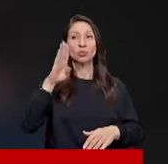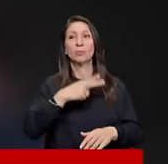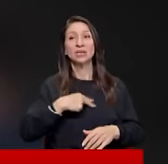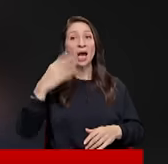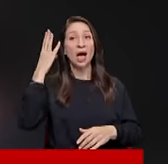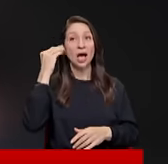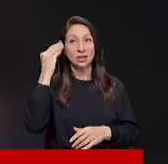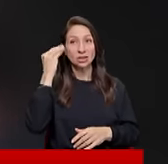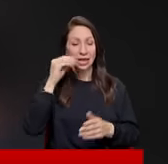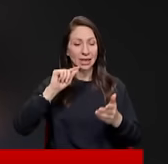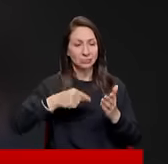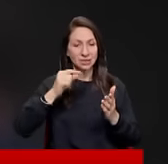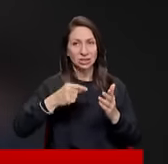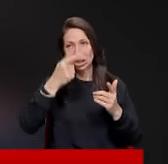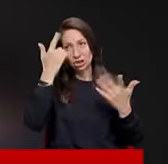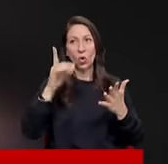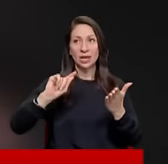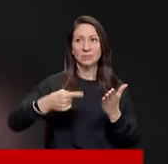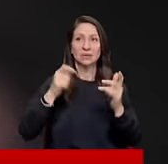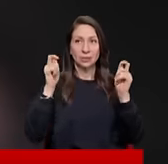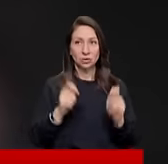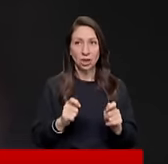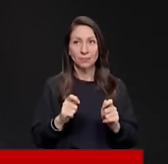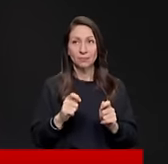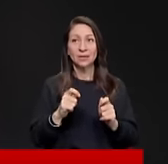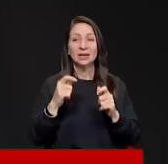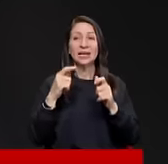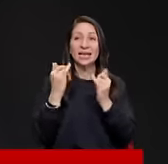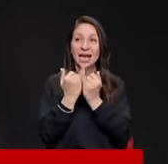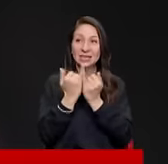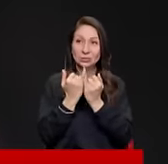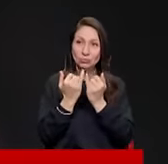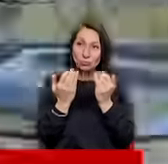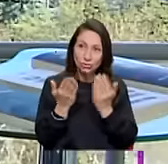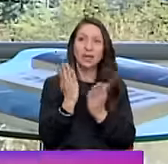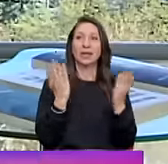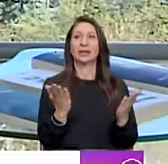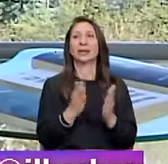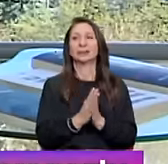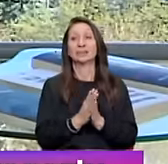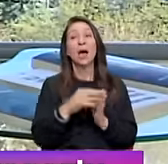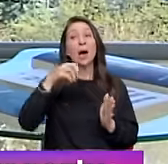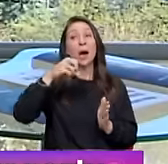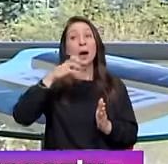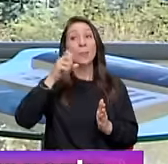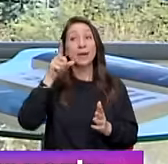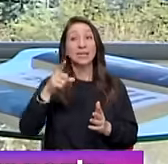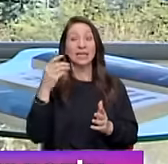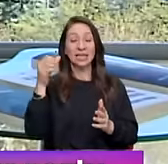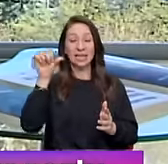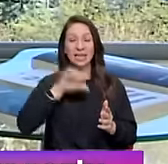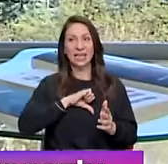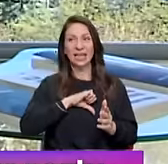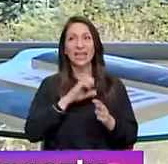belediyecilik anlayışlarının imzasını da inşallah o kalemle atacağım. Ta ki kardeşim çıkana kadar. AK Parti